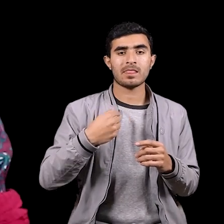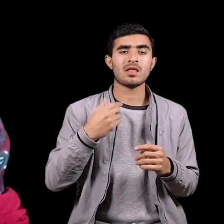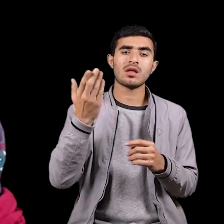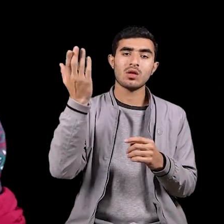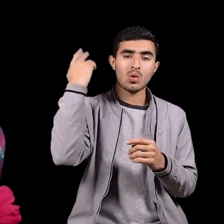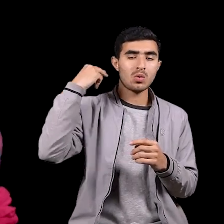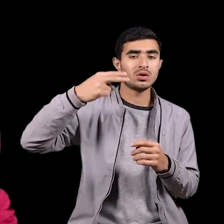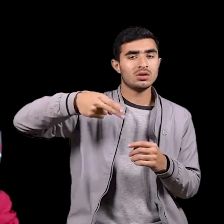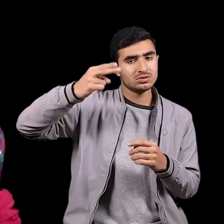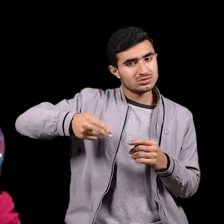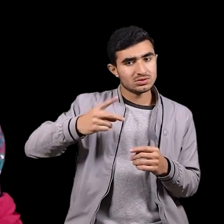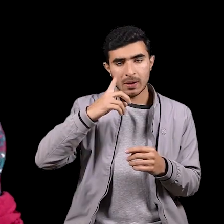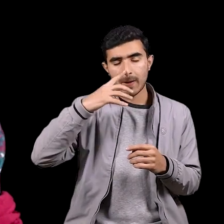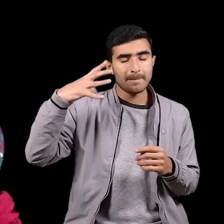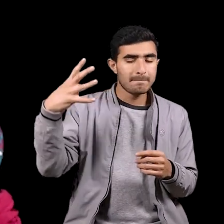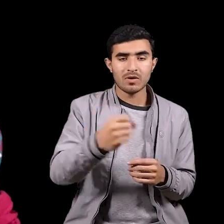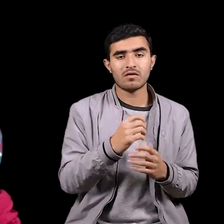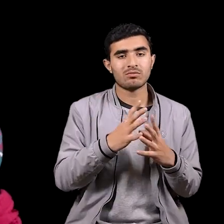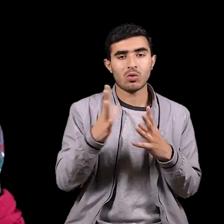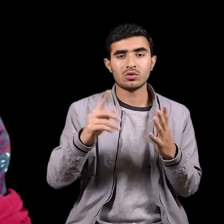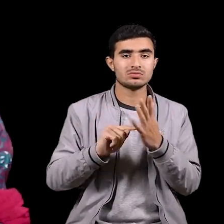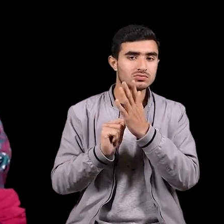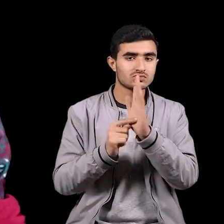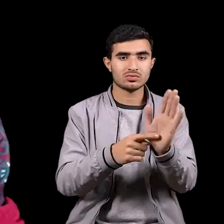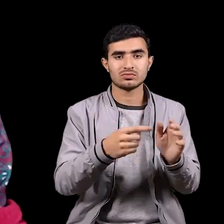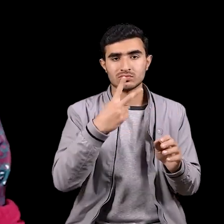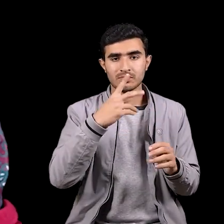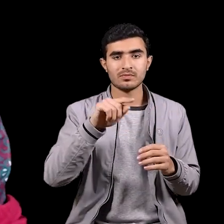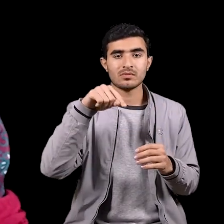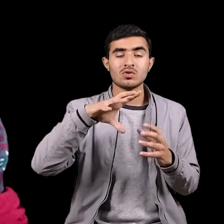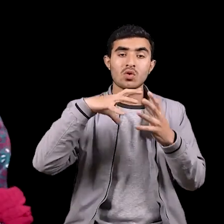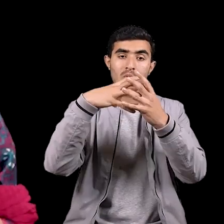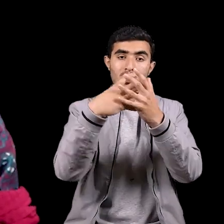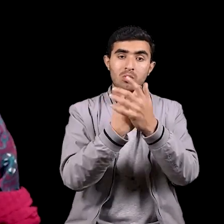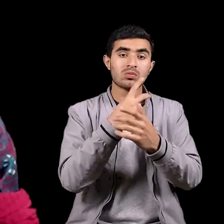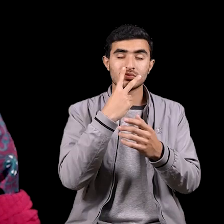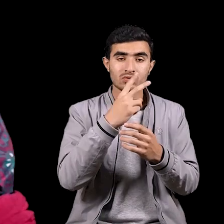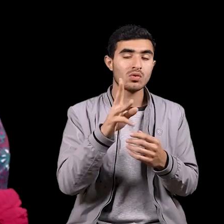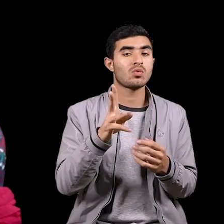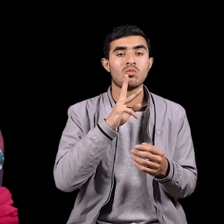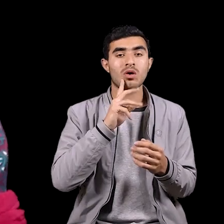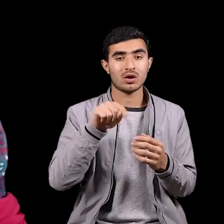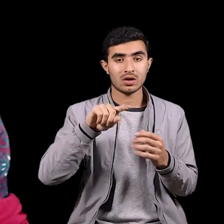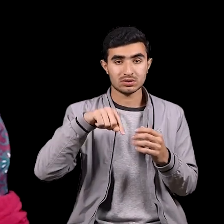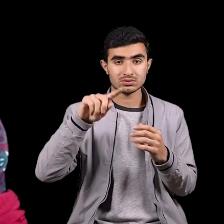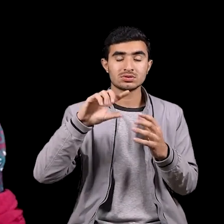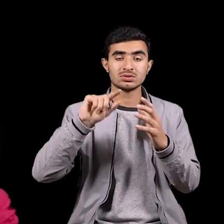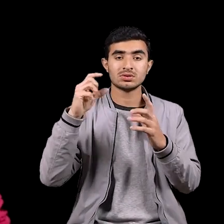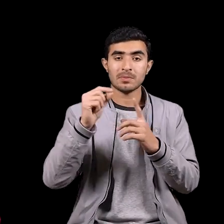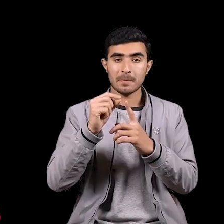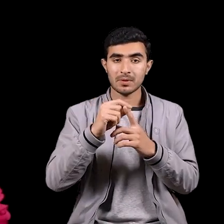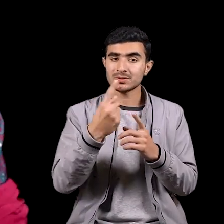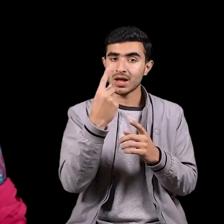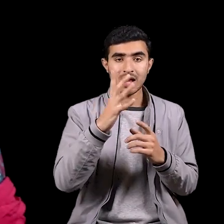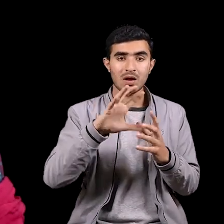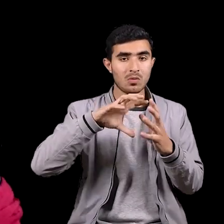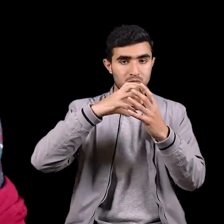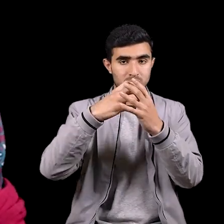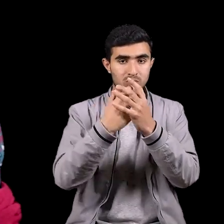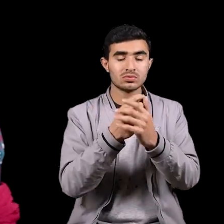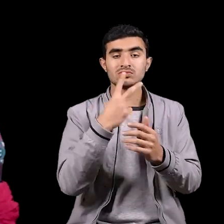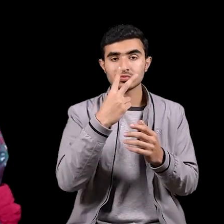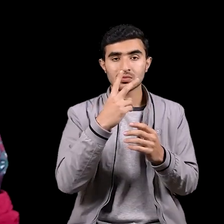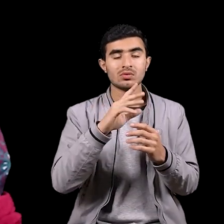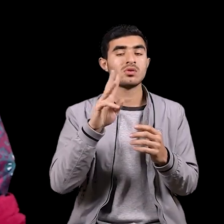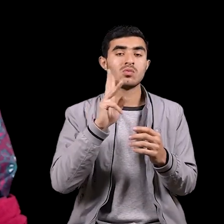कि हम कितनी रिच तहज़ीब के, कितनी रिच तारीख़ के मालिक हैं, सारी दुनिया मौतरफ है, सारी दुनिया समझती